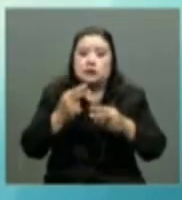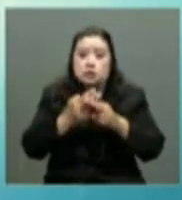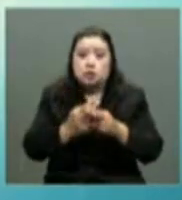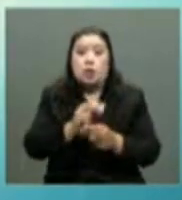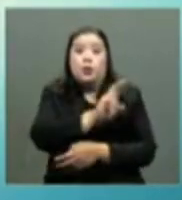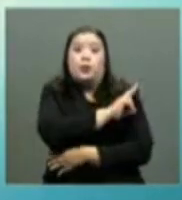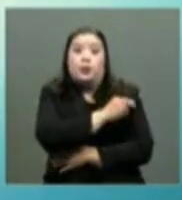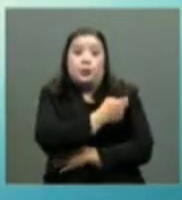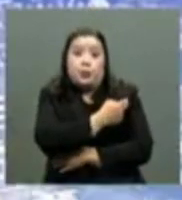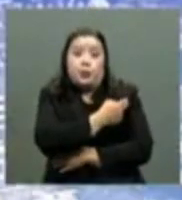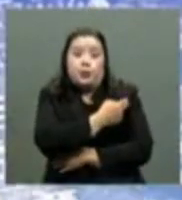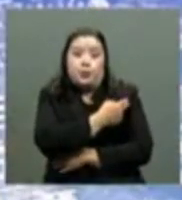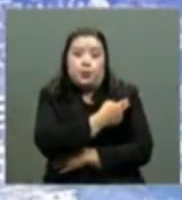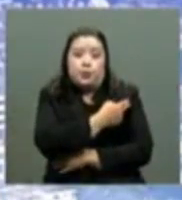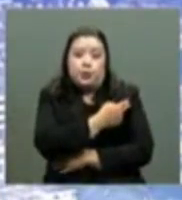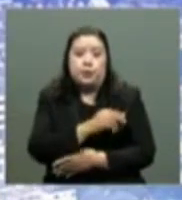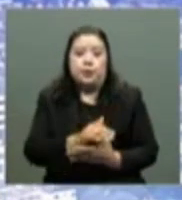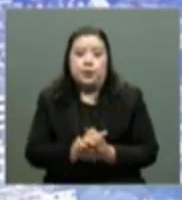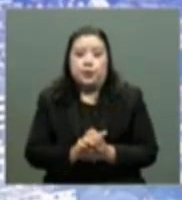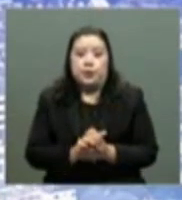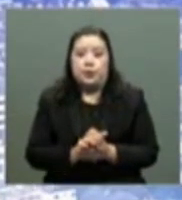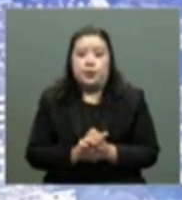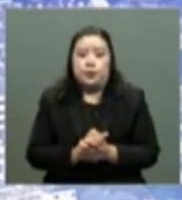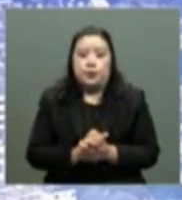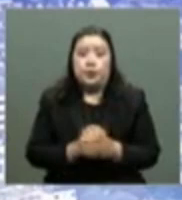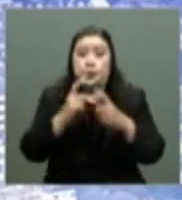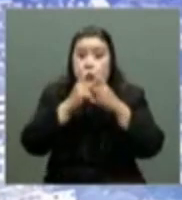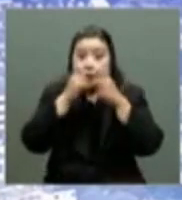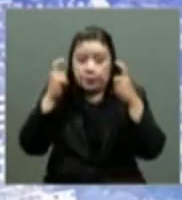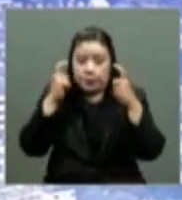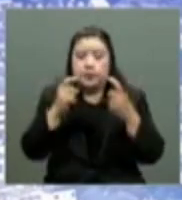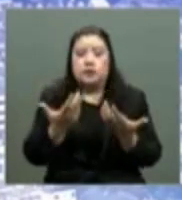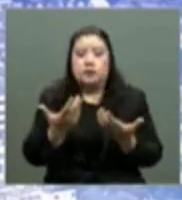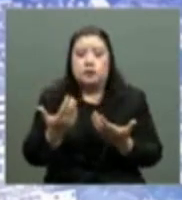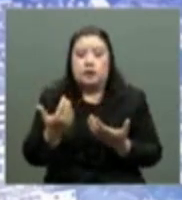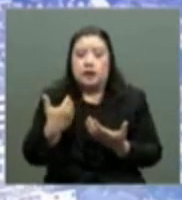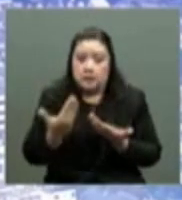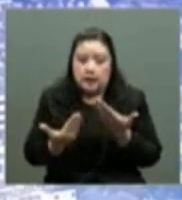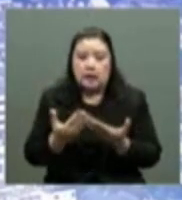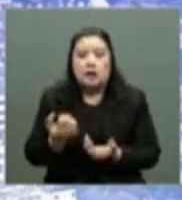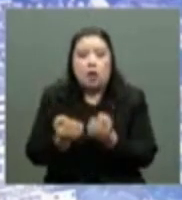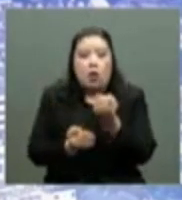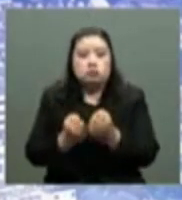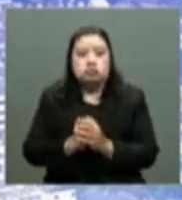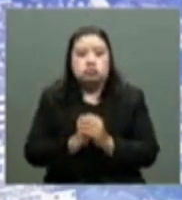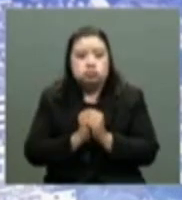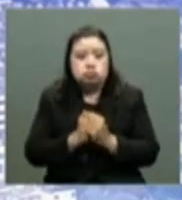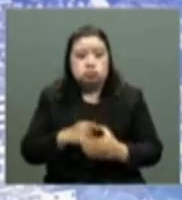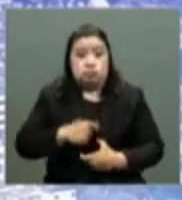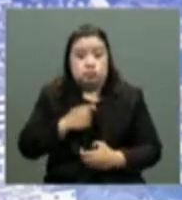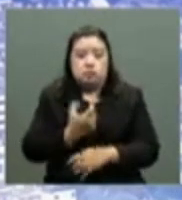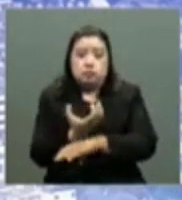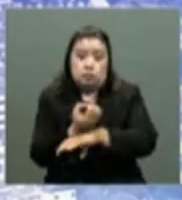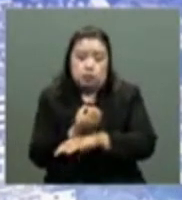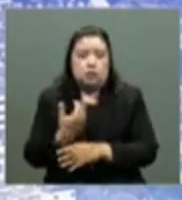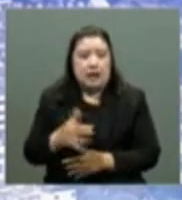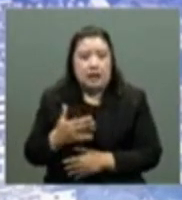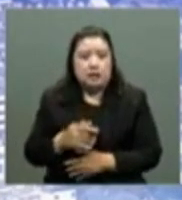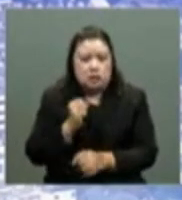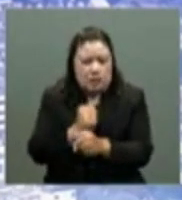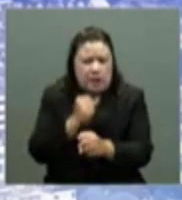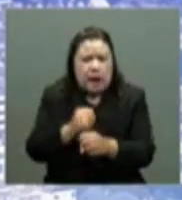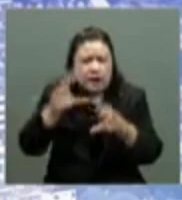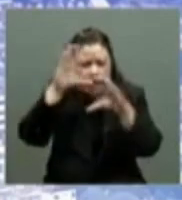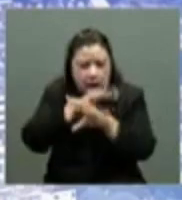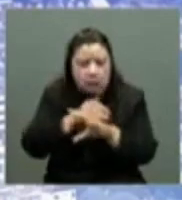ทางที่เรียกว่าเป็นทางการแพทย์เนี่ยเช่นกู้ภัยหรือใครทั้งหลายเนี่ยที่ยังไม่ได้กรุณา